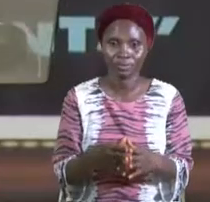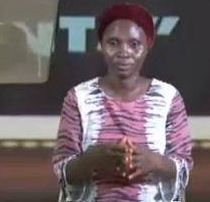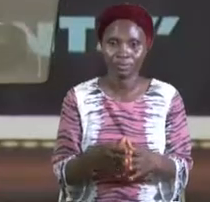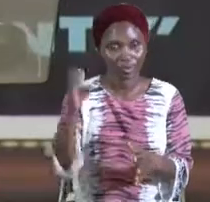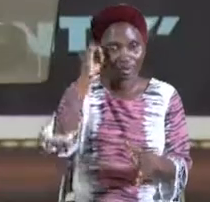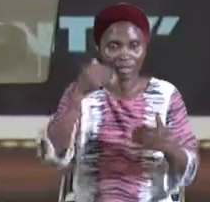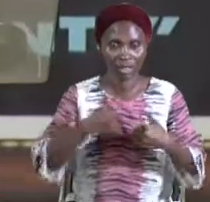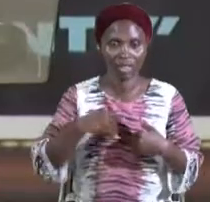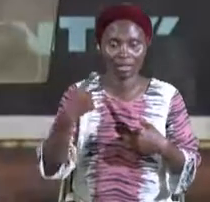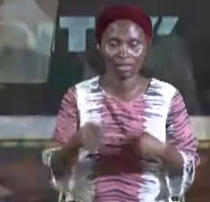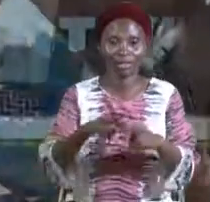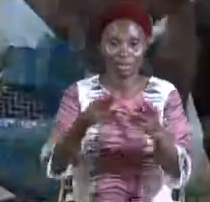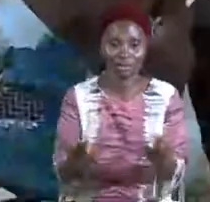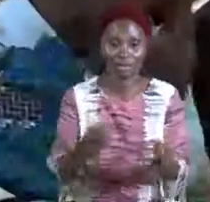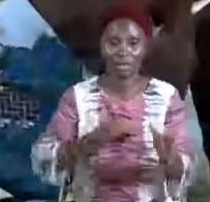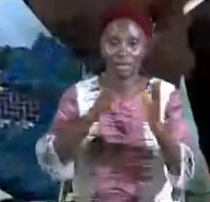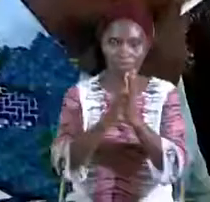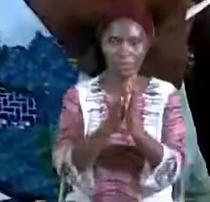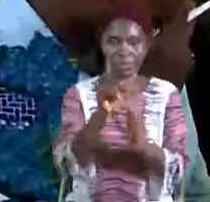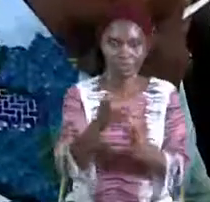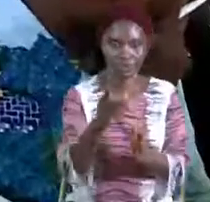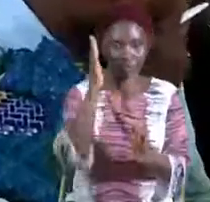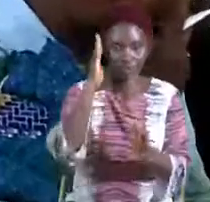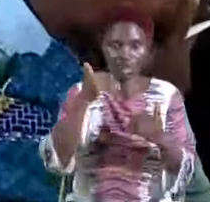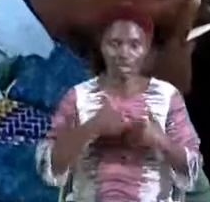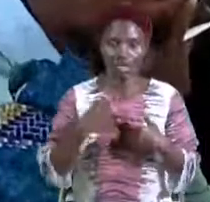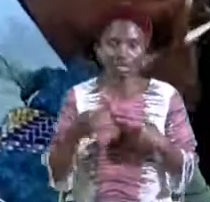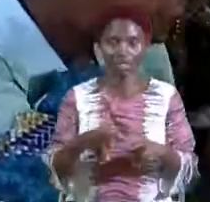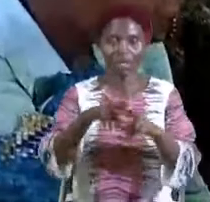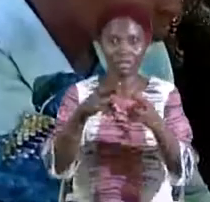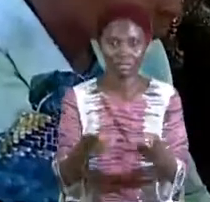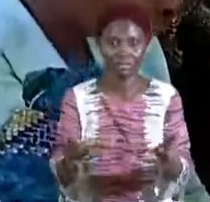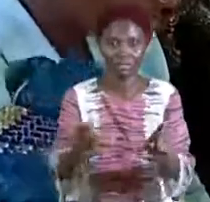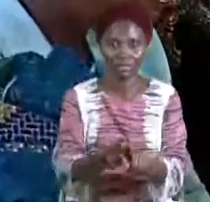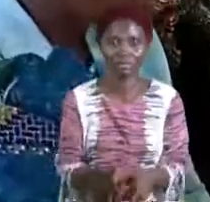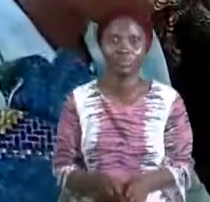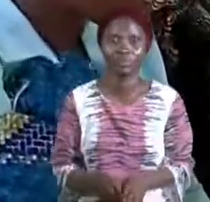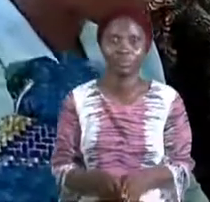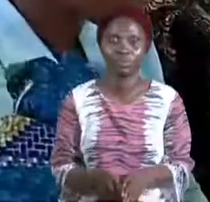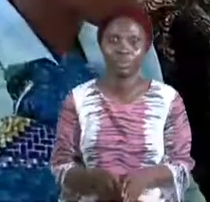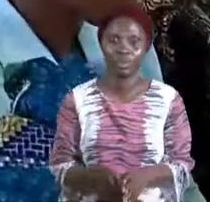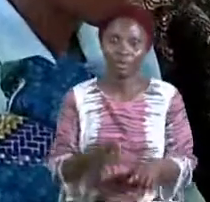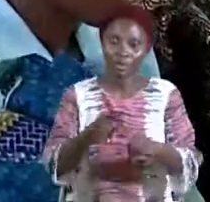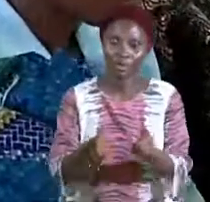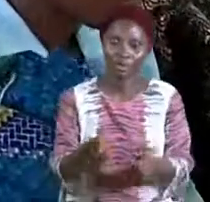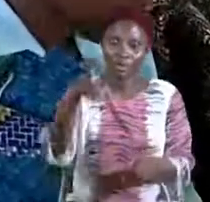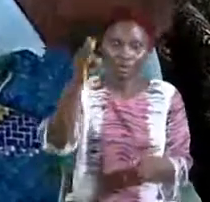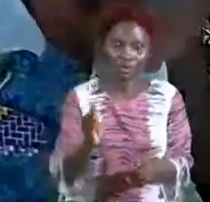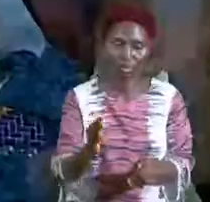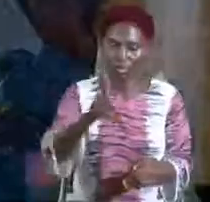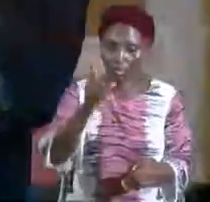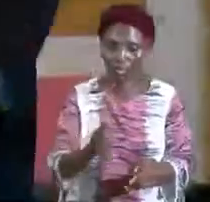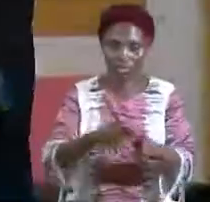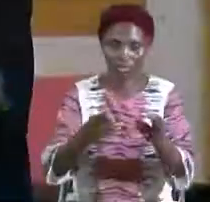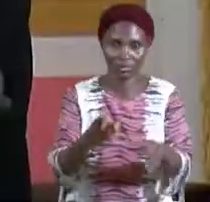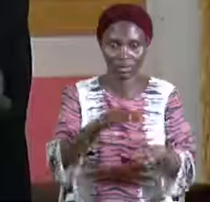aussi, tu aies la révélation aussi. Mais vous savez, Dieu lui a révélé ça. Si Dieu ne